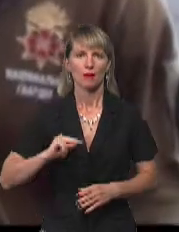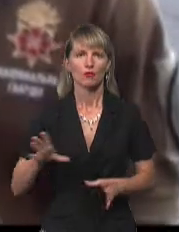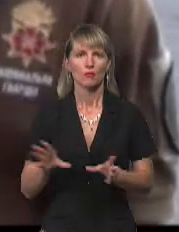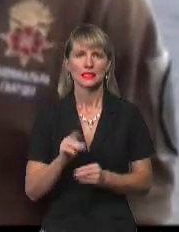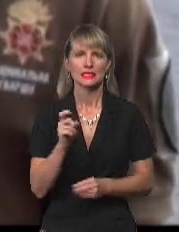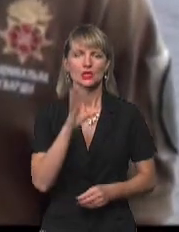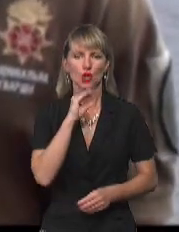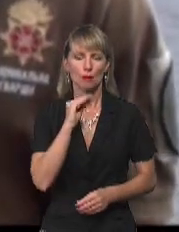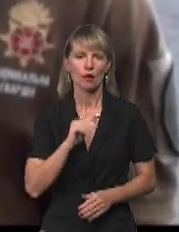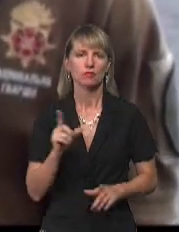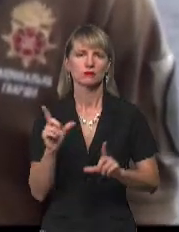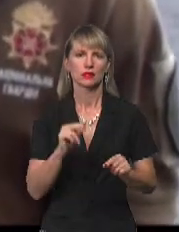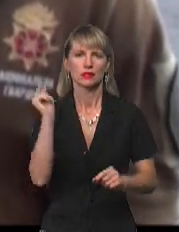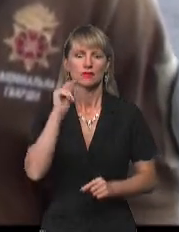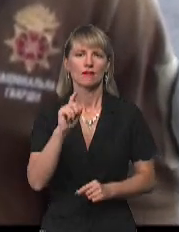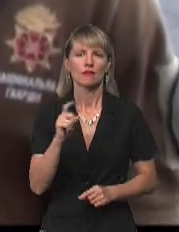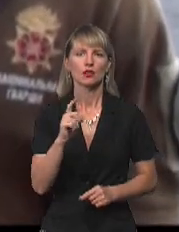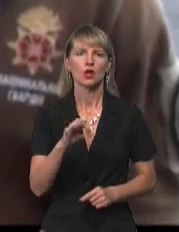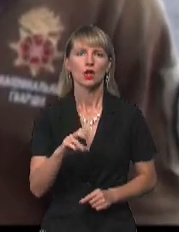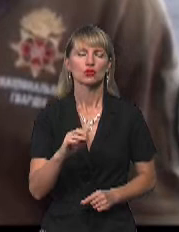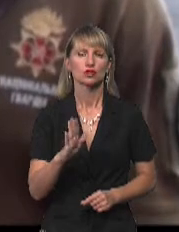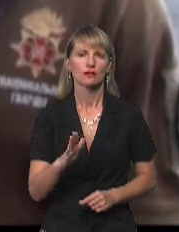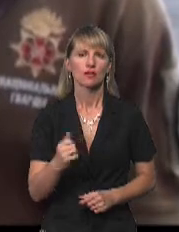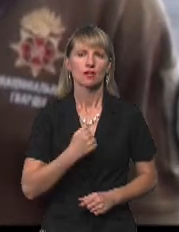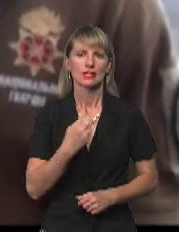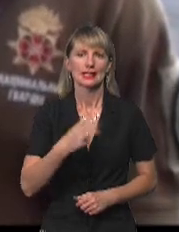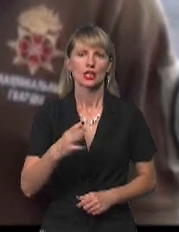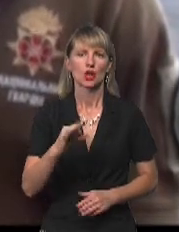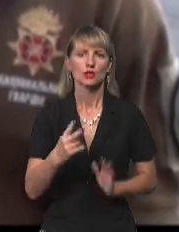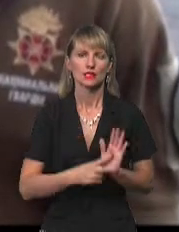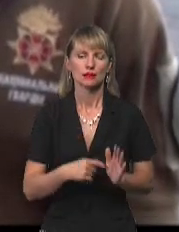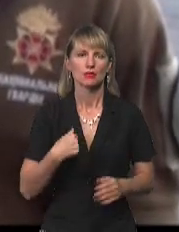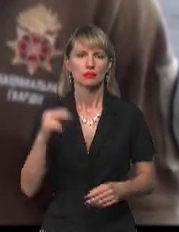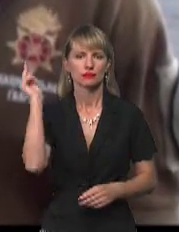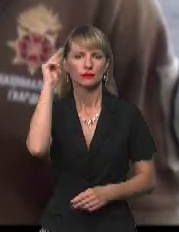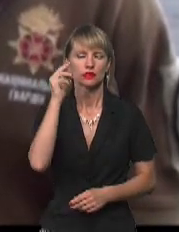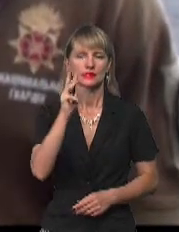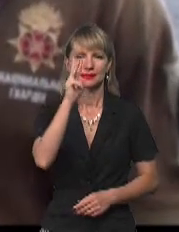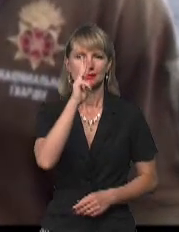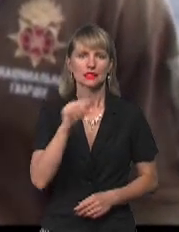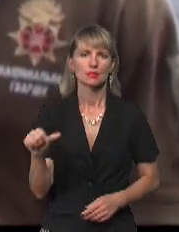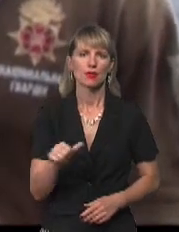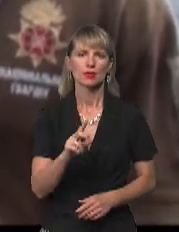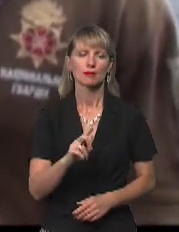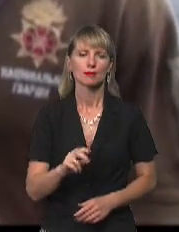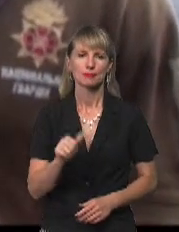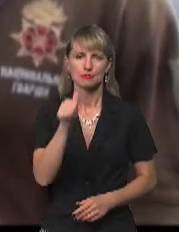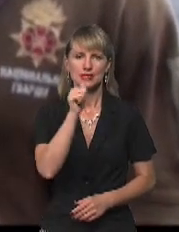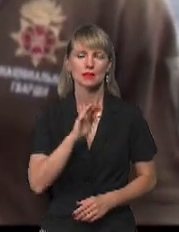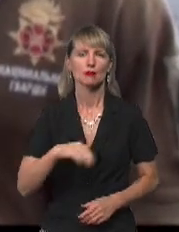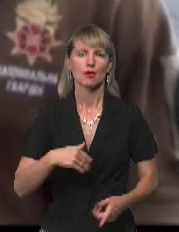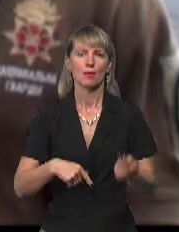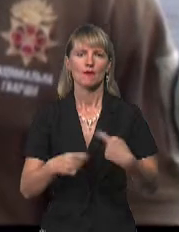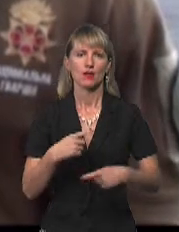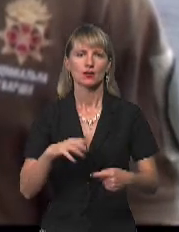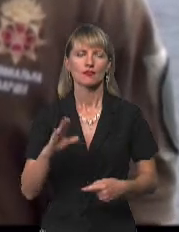навчальному закладі в Золочеві, військовій частині 3007. Там проходив я навчання 3,5 місяці. Потім повернувся